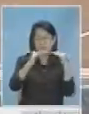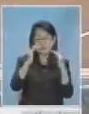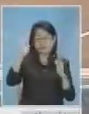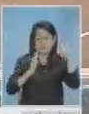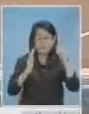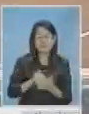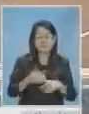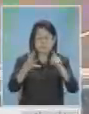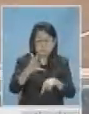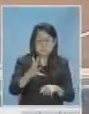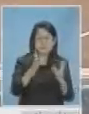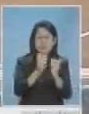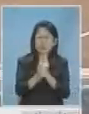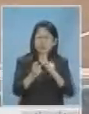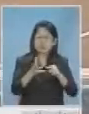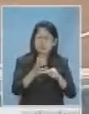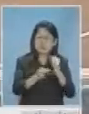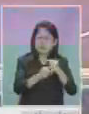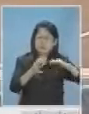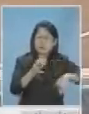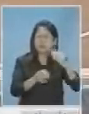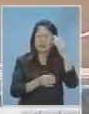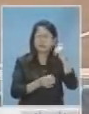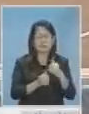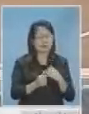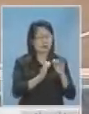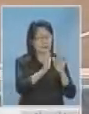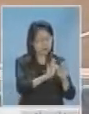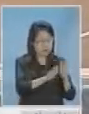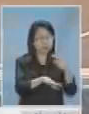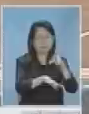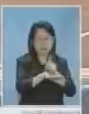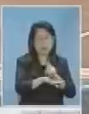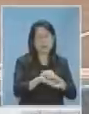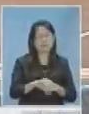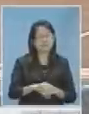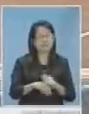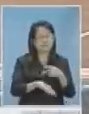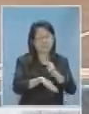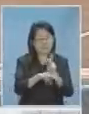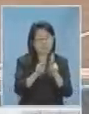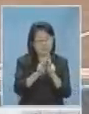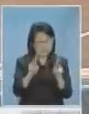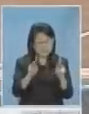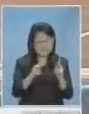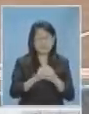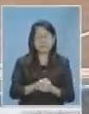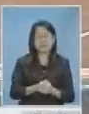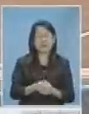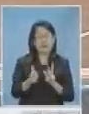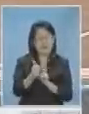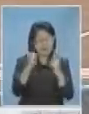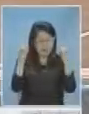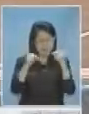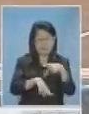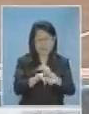ครับที่เราจะทำครับเพราะฉะนั้นตรงนี้ผมขออนุญาตฝากท่านประธานไปยังท่านประธานกรรมธิการประธานกรรมธิการนะครับท่านรองนายกนะครับ